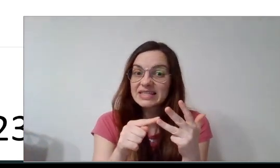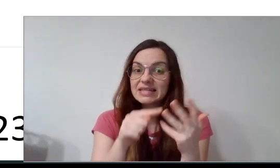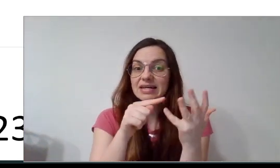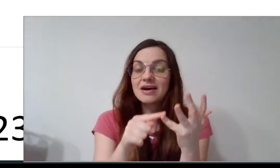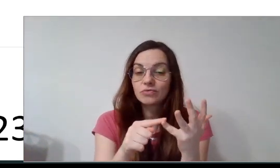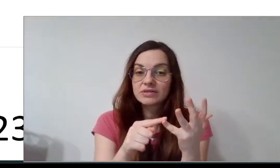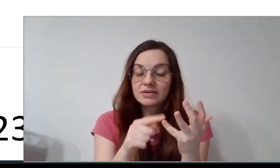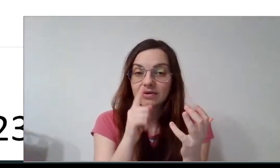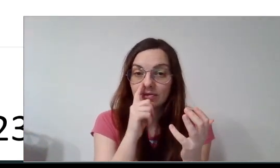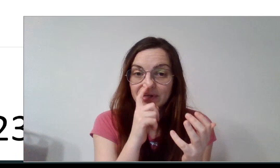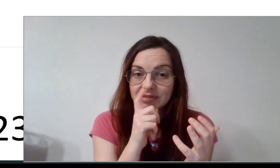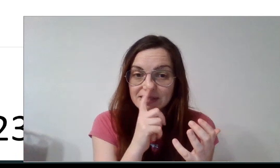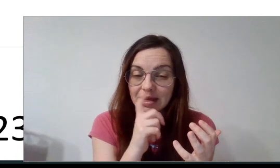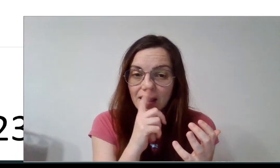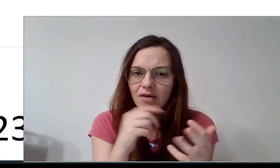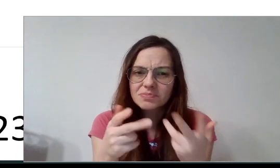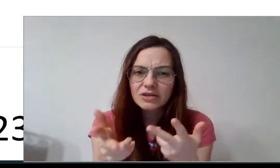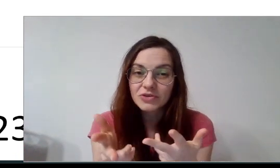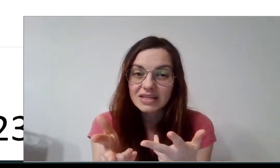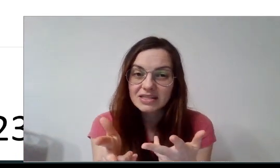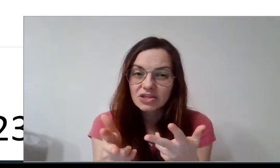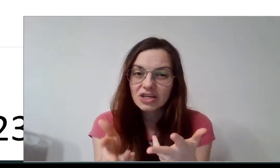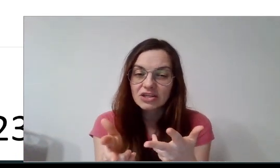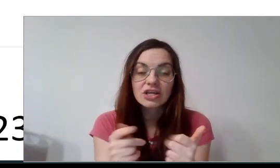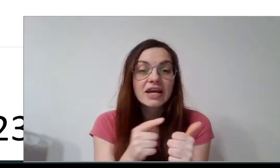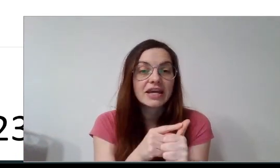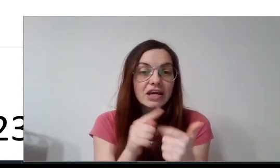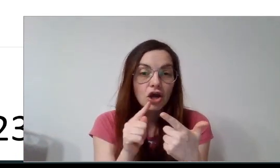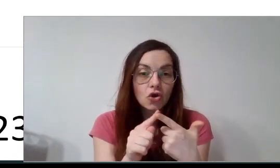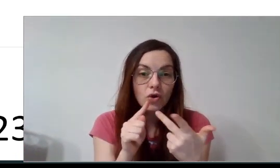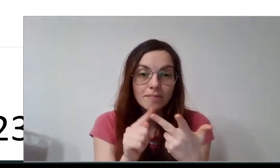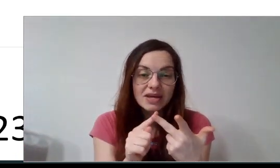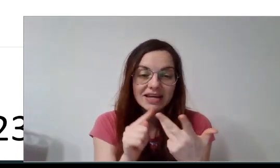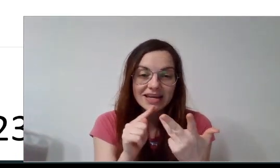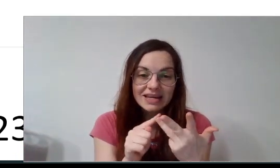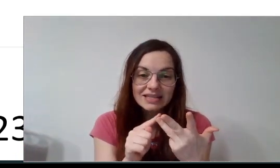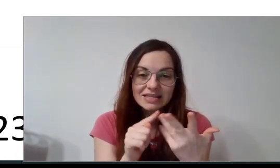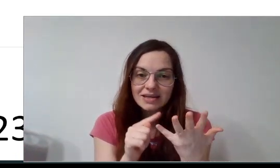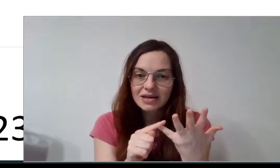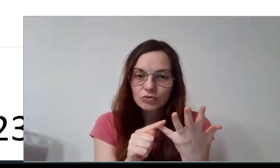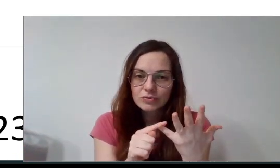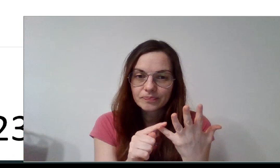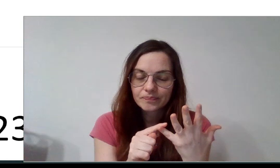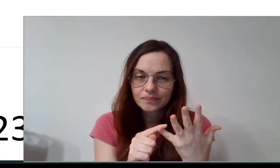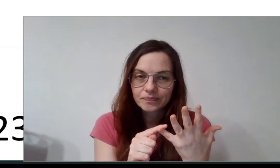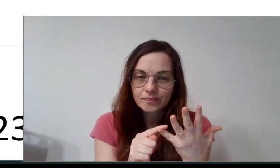jetzt, aus. Odmaram se sada. Was machst du jetzt? Šta radiš? Ich ruhe mich jetzt